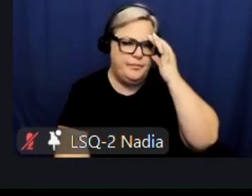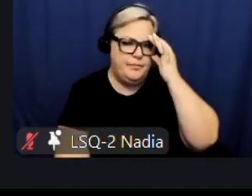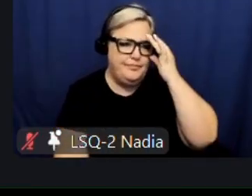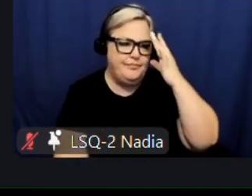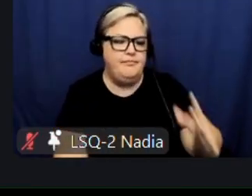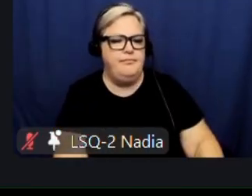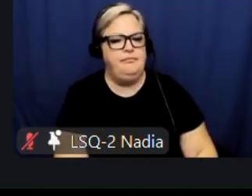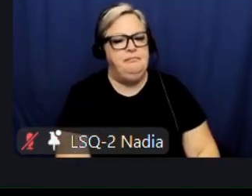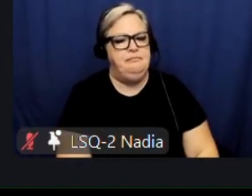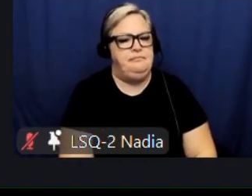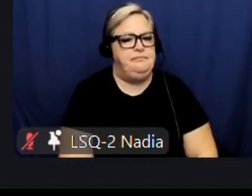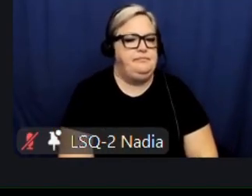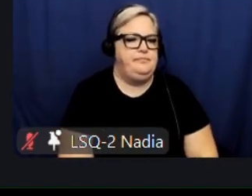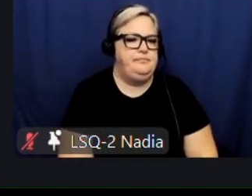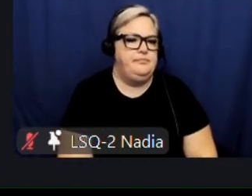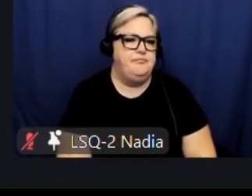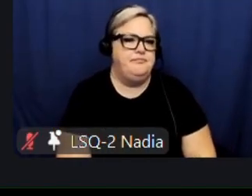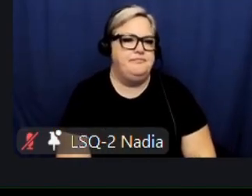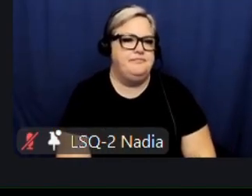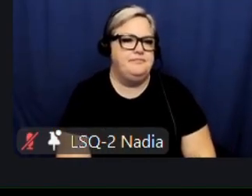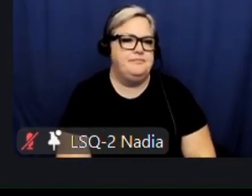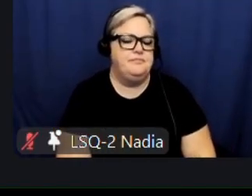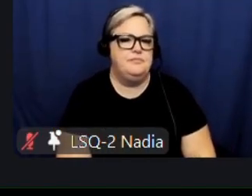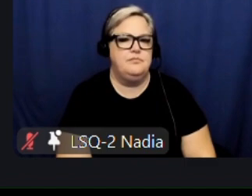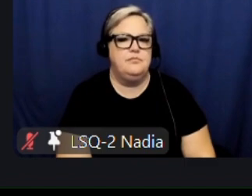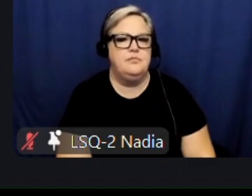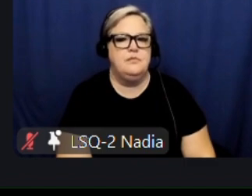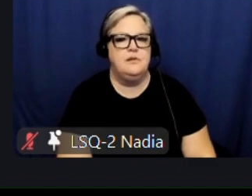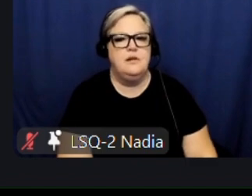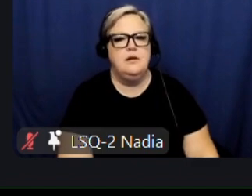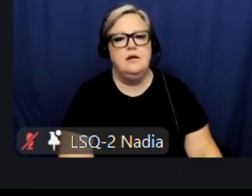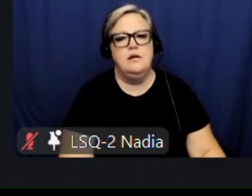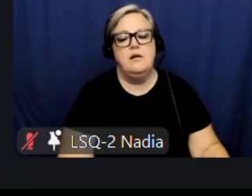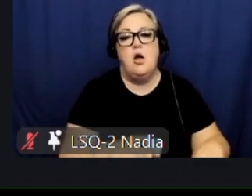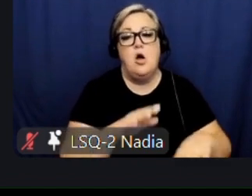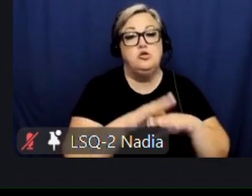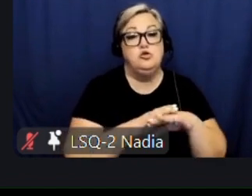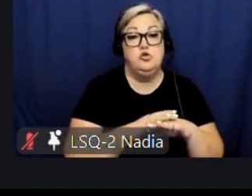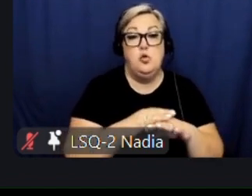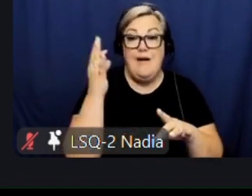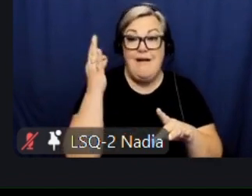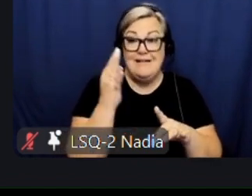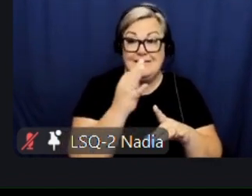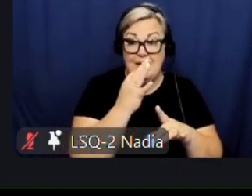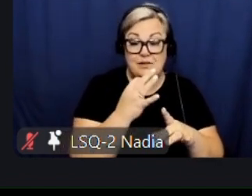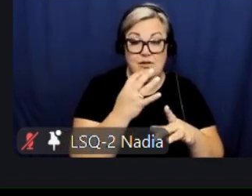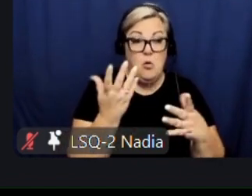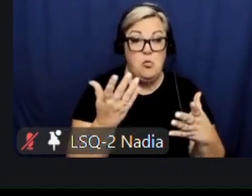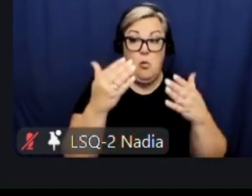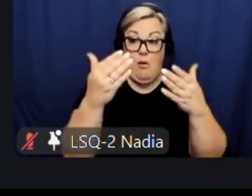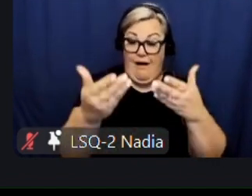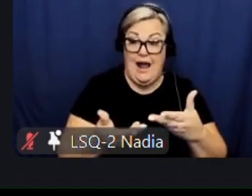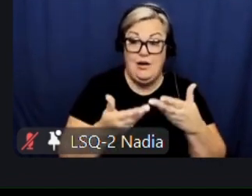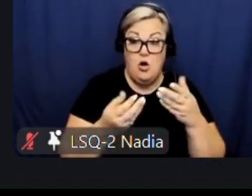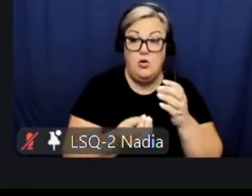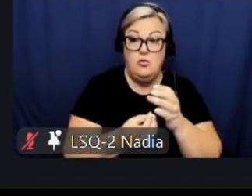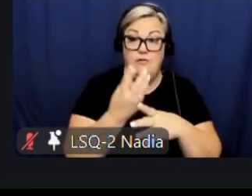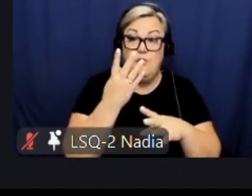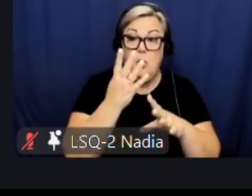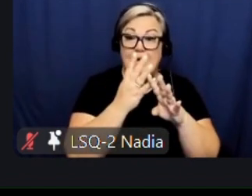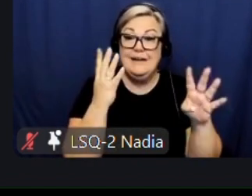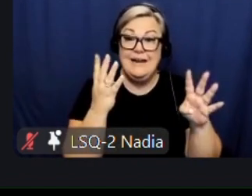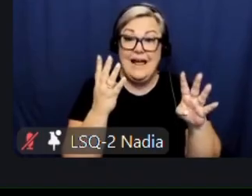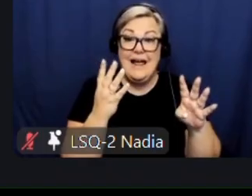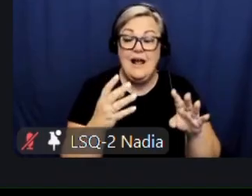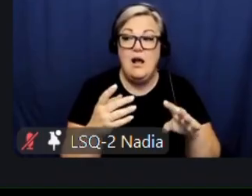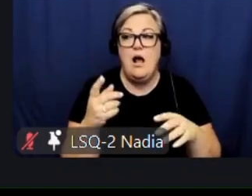active inclusive qu'on peut intégrer justement à la réception ou dans l'accueil de nouvelles personnes bénéficiaires parce que